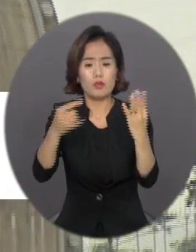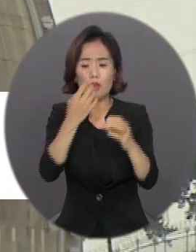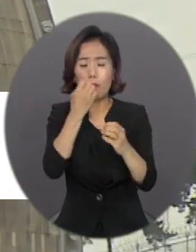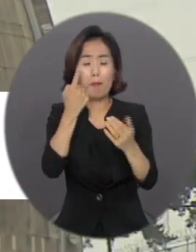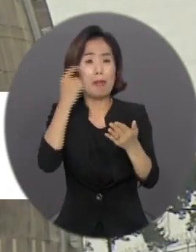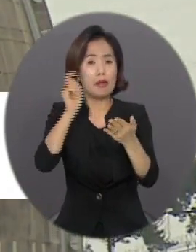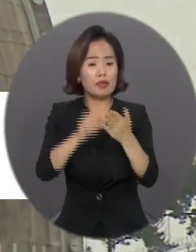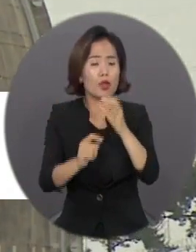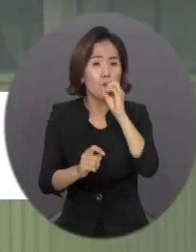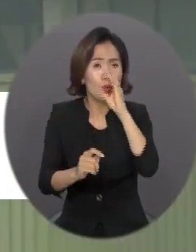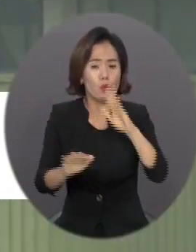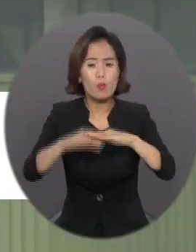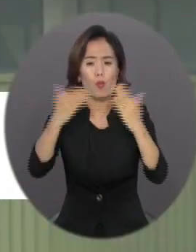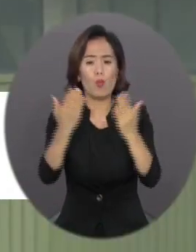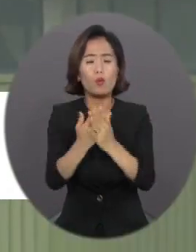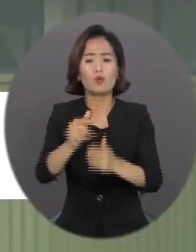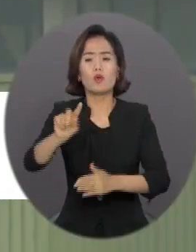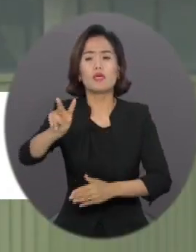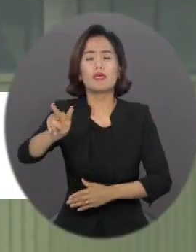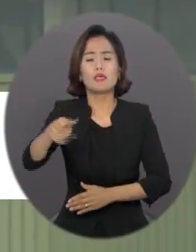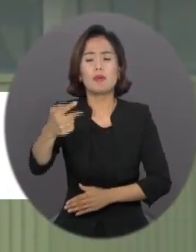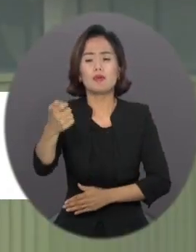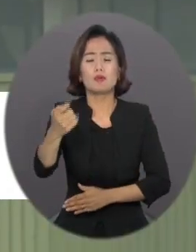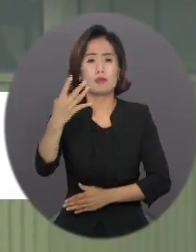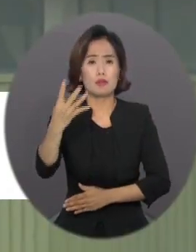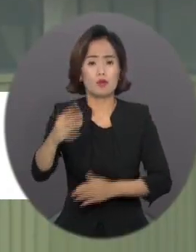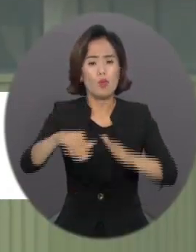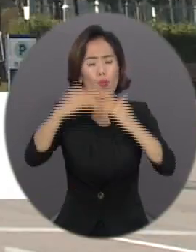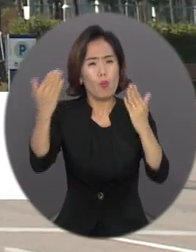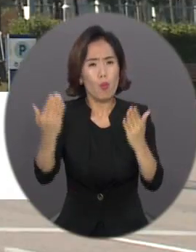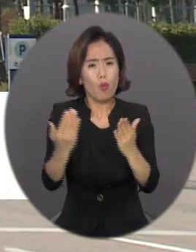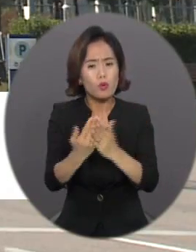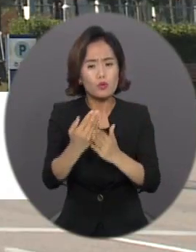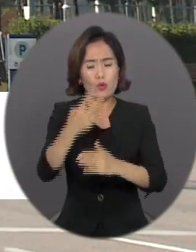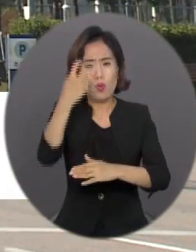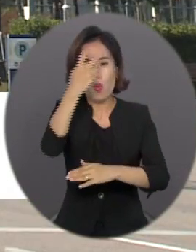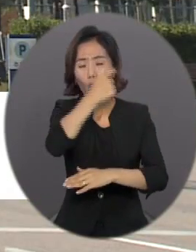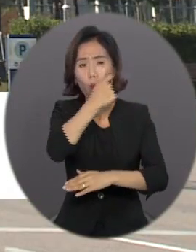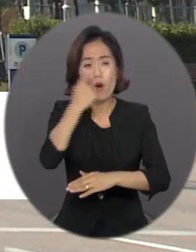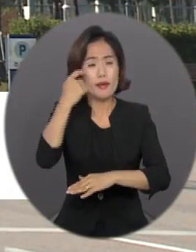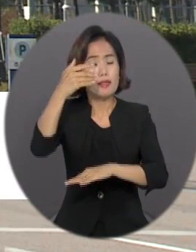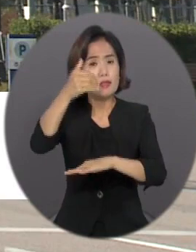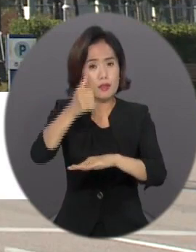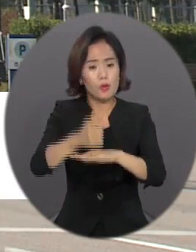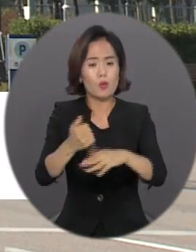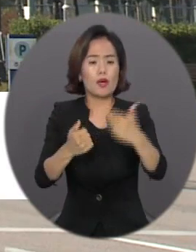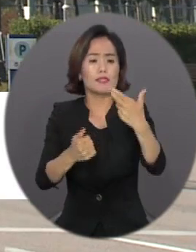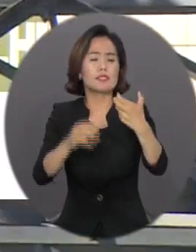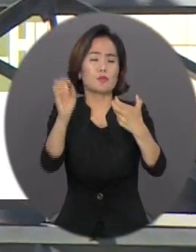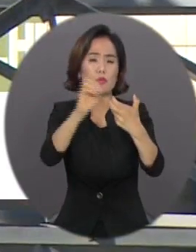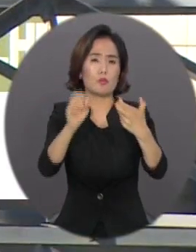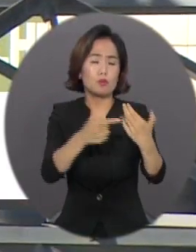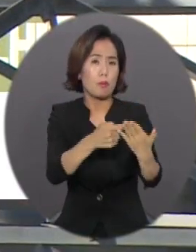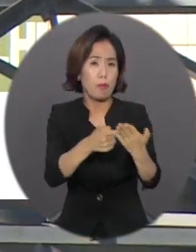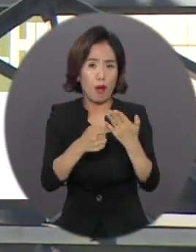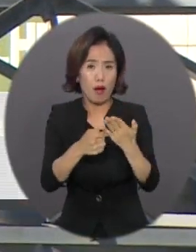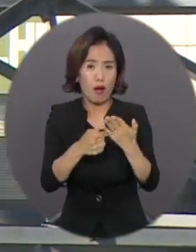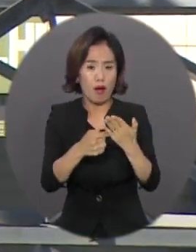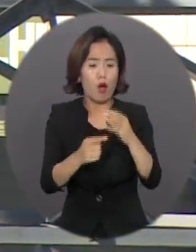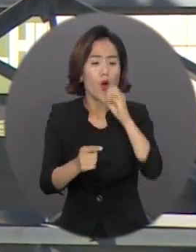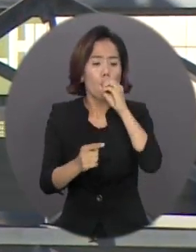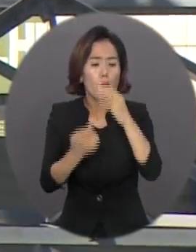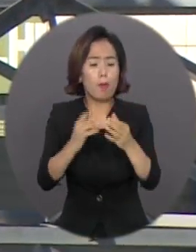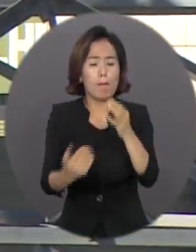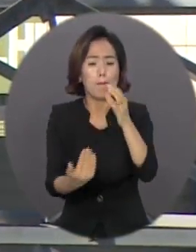발견된 공극은 모두 264개로 전체 원전에서 확인된 공극의 77%를 차지하는데